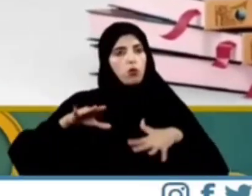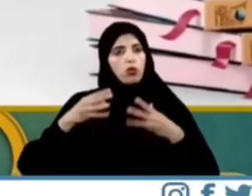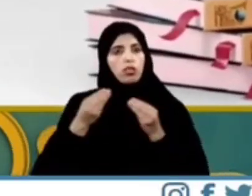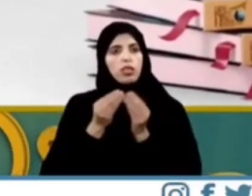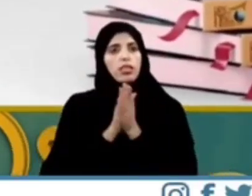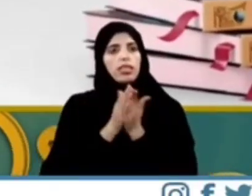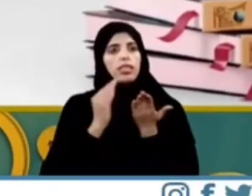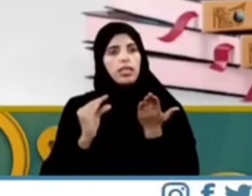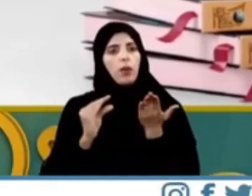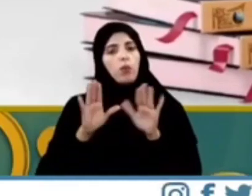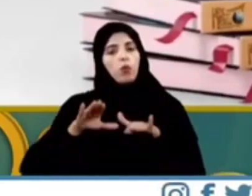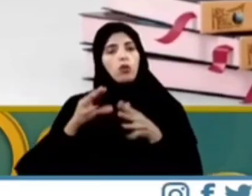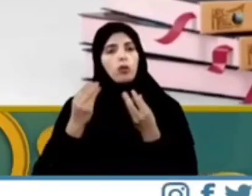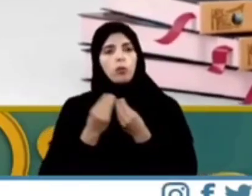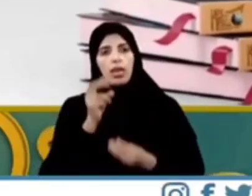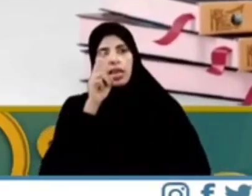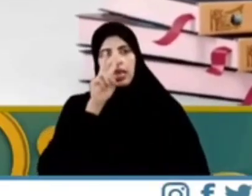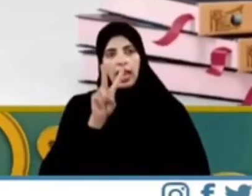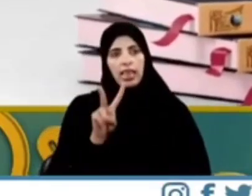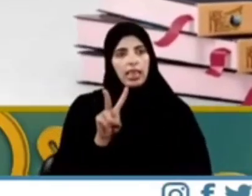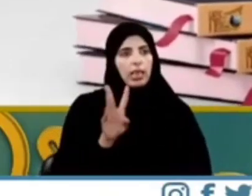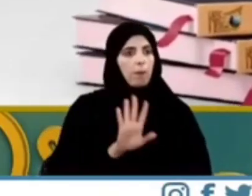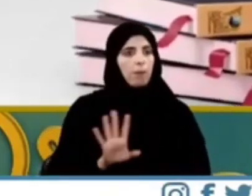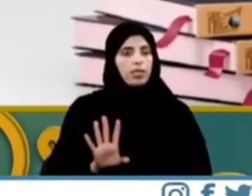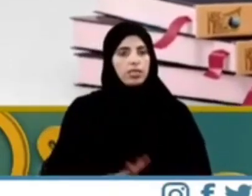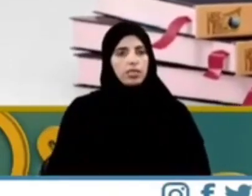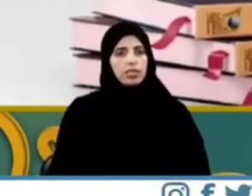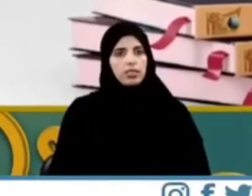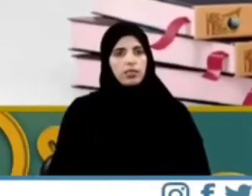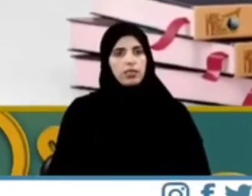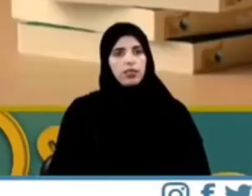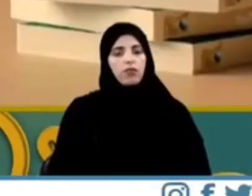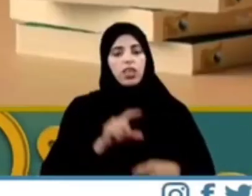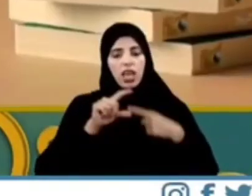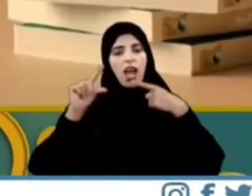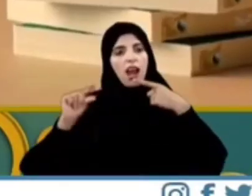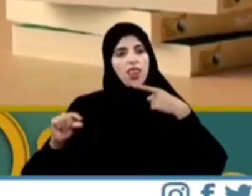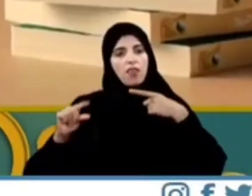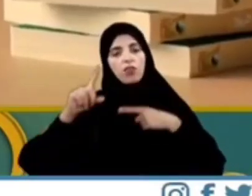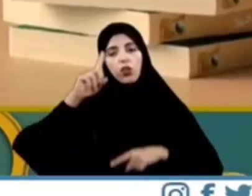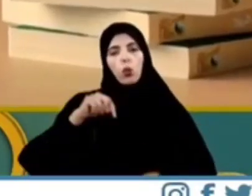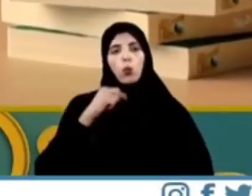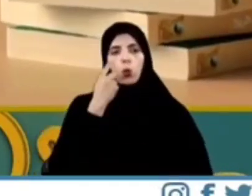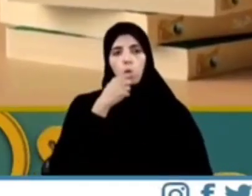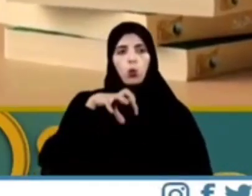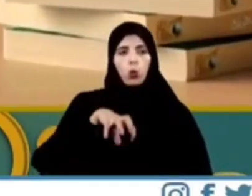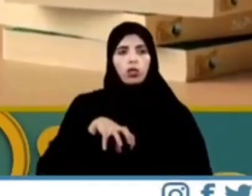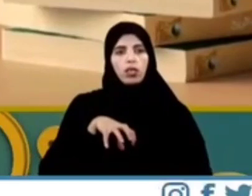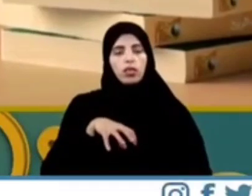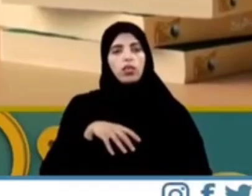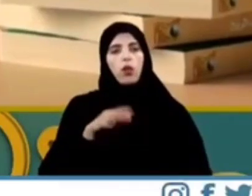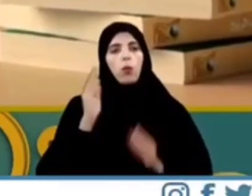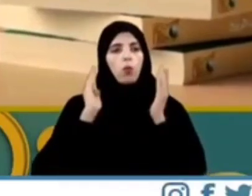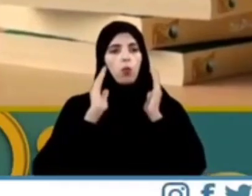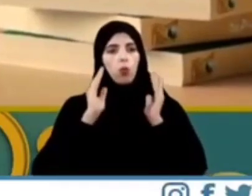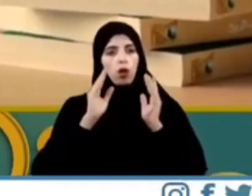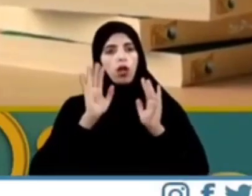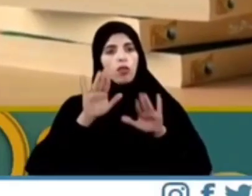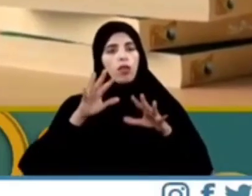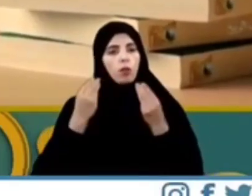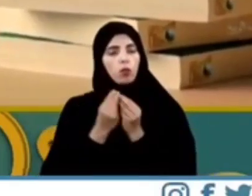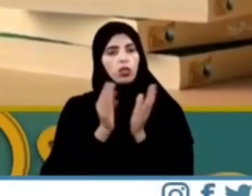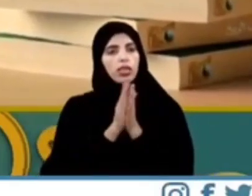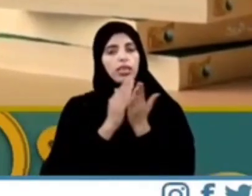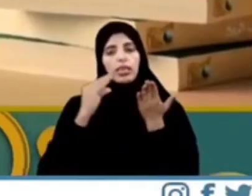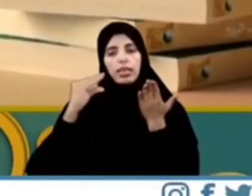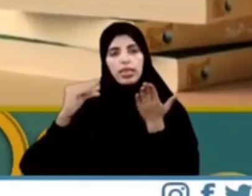الكتاب ممكن يحصلوه بريالين. خلاص إلى إن شاء الله. يوم العيد الوطني. شكرا جزيلا، نبارك لك طبعا صدور